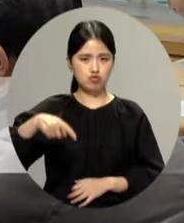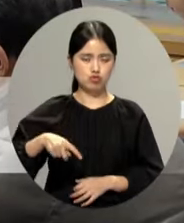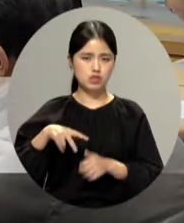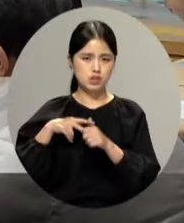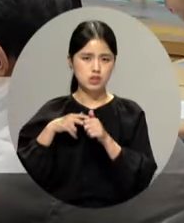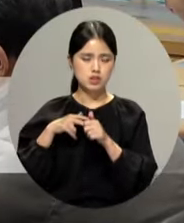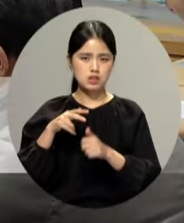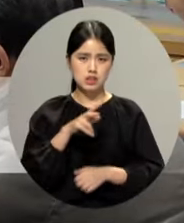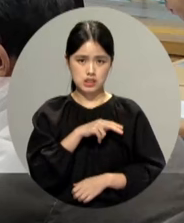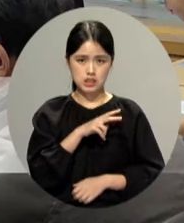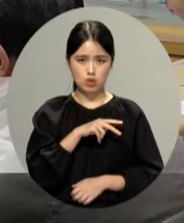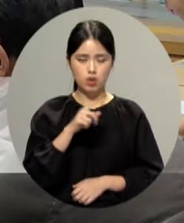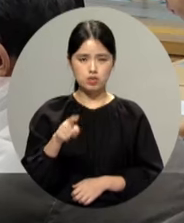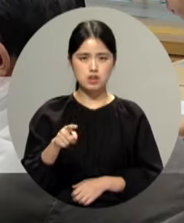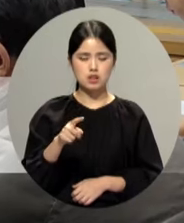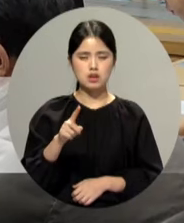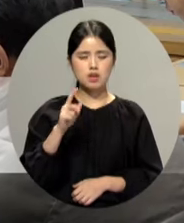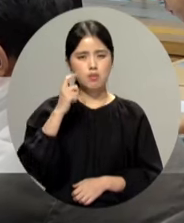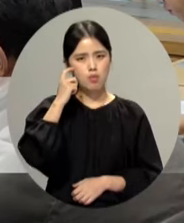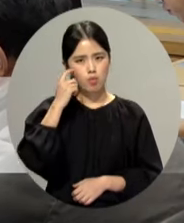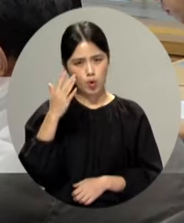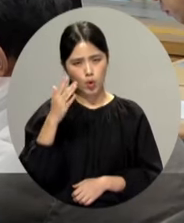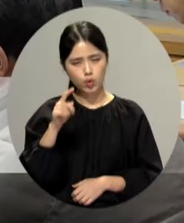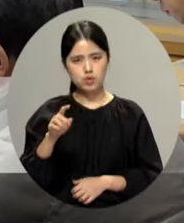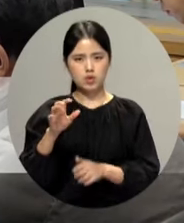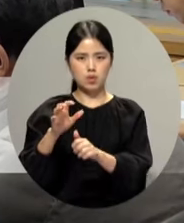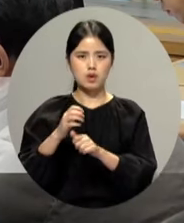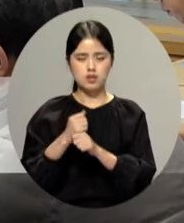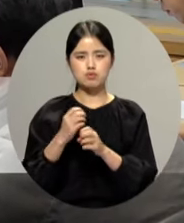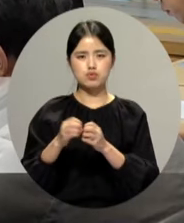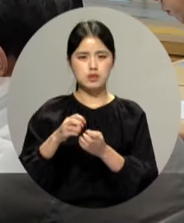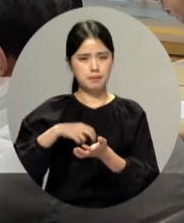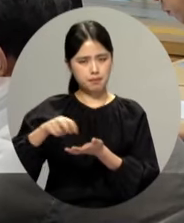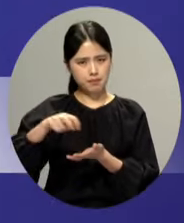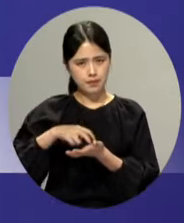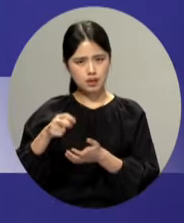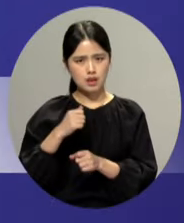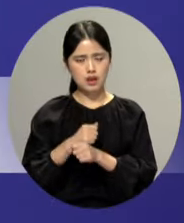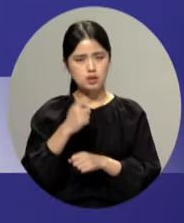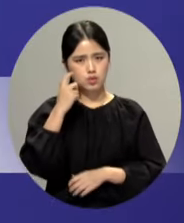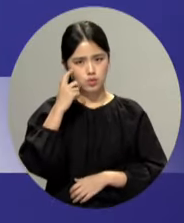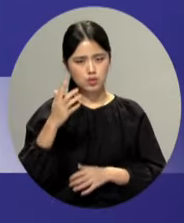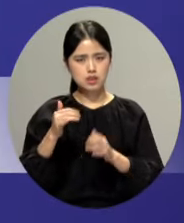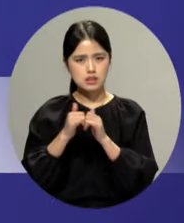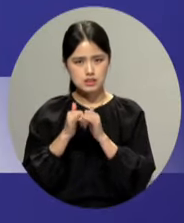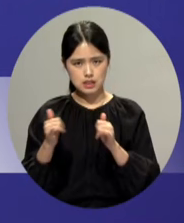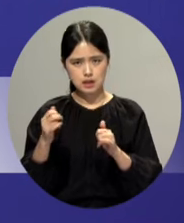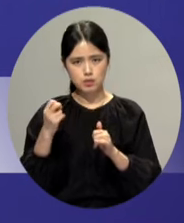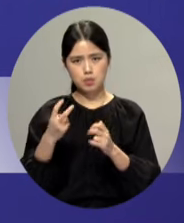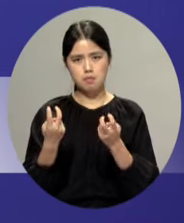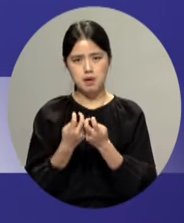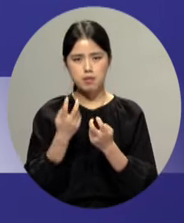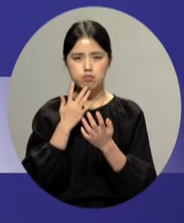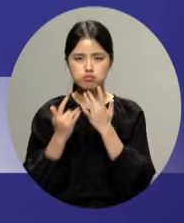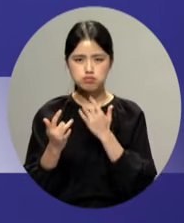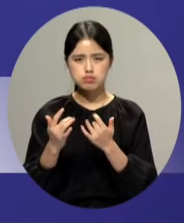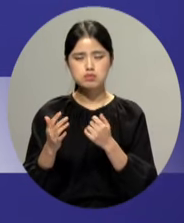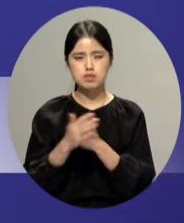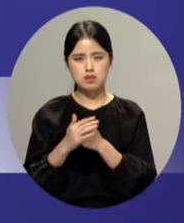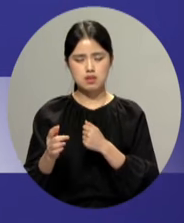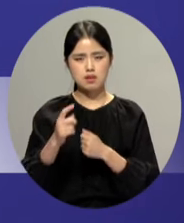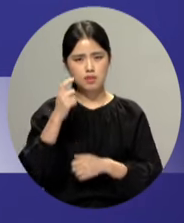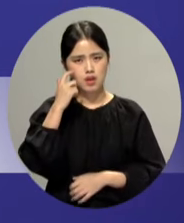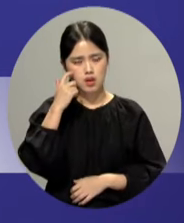한 언론사의 여론조사를 활용해 문자 메시지를 보내면서 조사 대상과 방법 등을 누락해 여론을